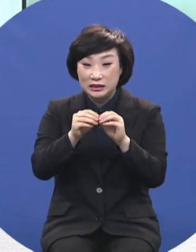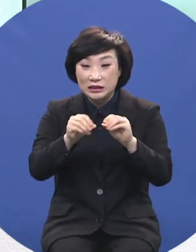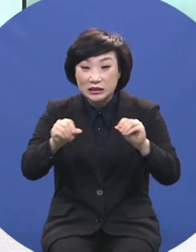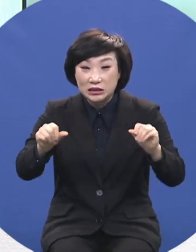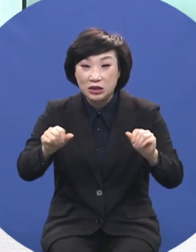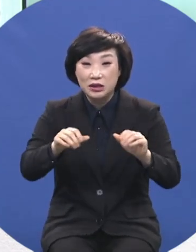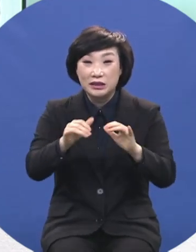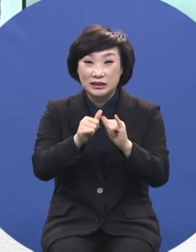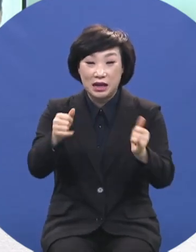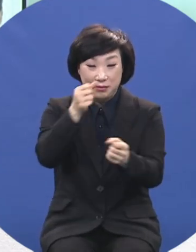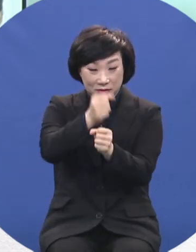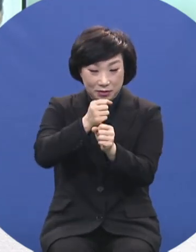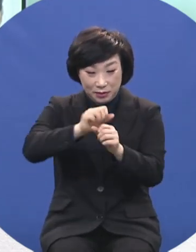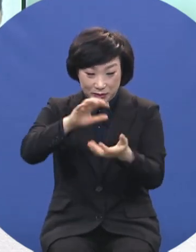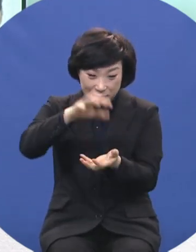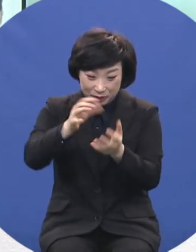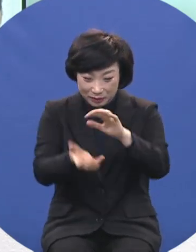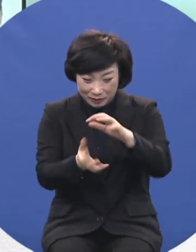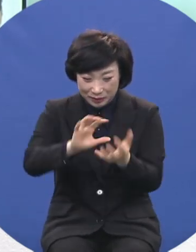사람을 지으시고